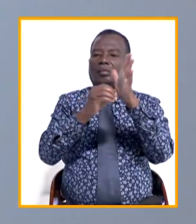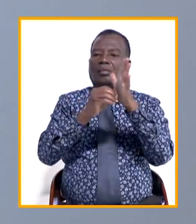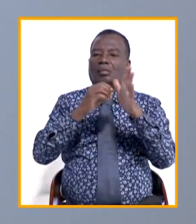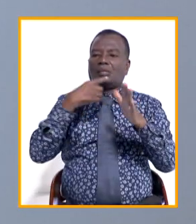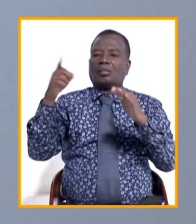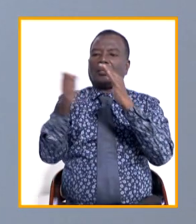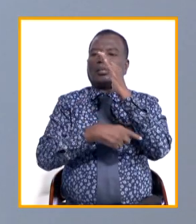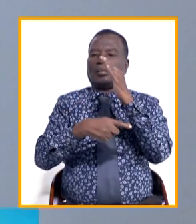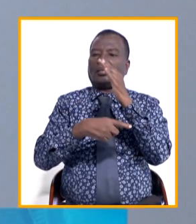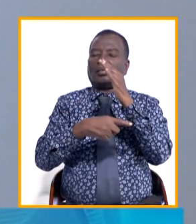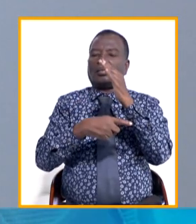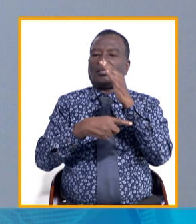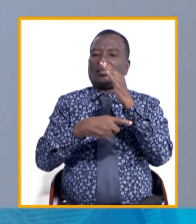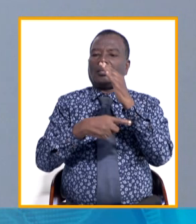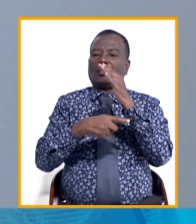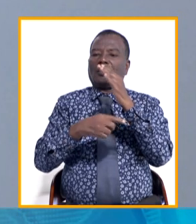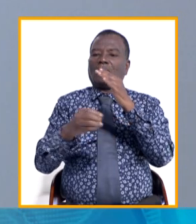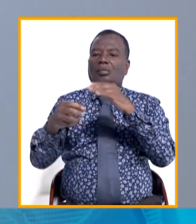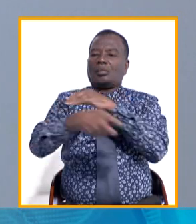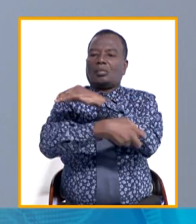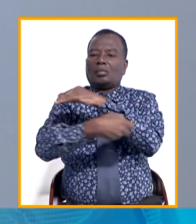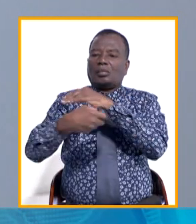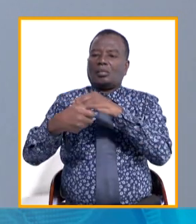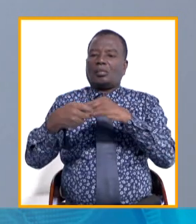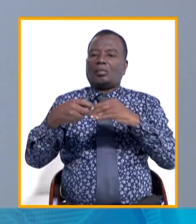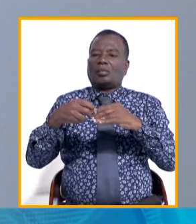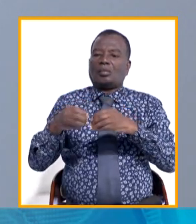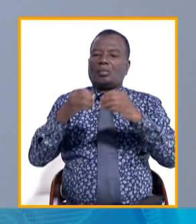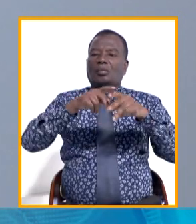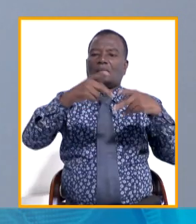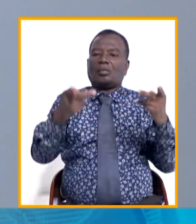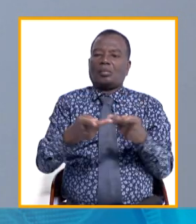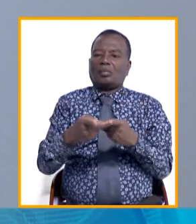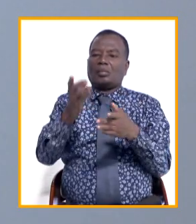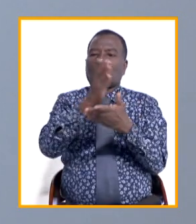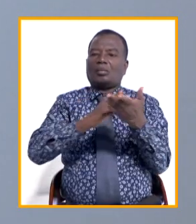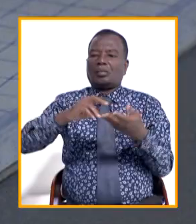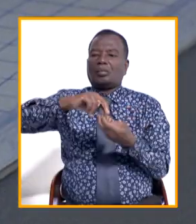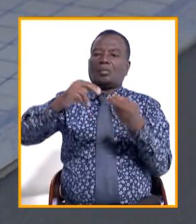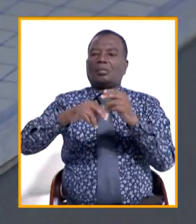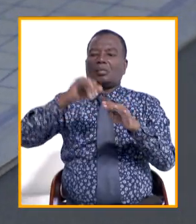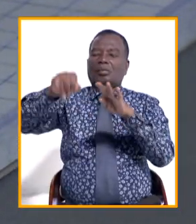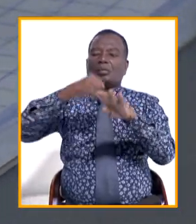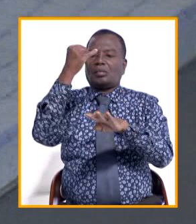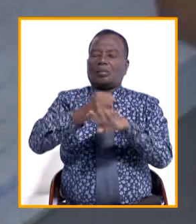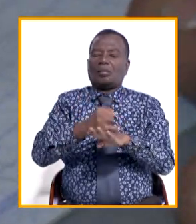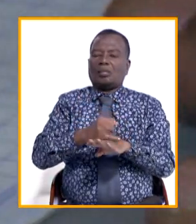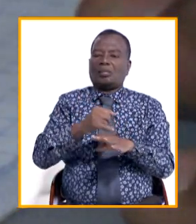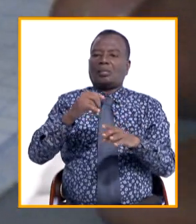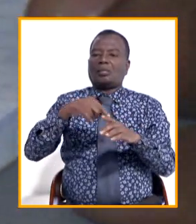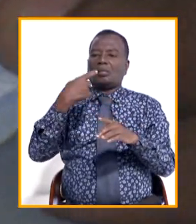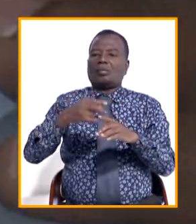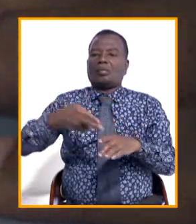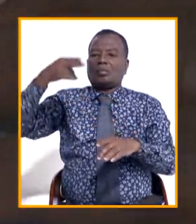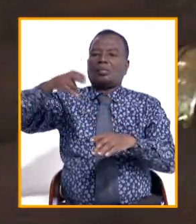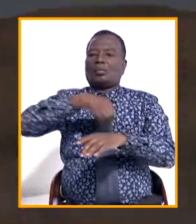réprime la corruption, l'ordonnance de 2013, la mise en place d'un certain nombre d'institutions, dont la haute autorité à